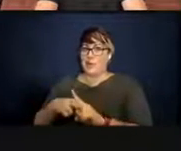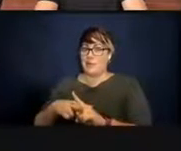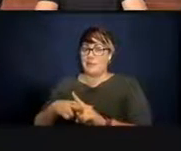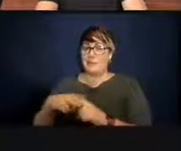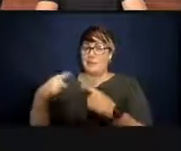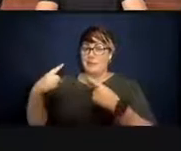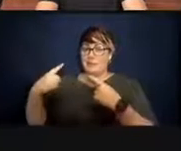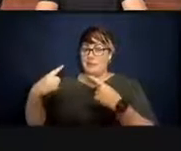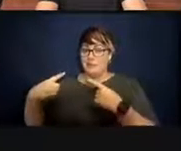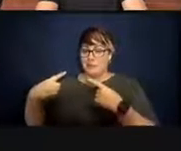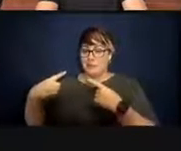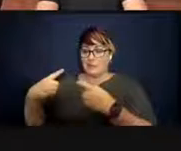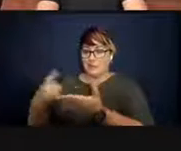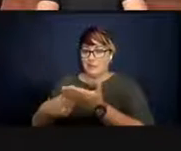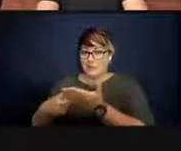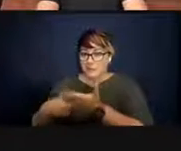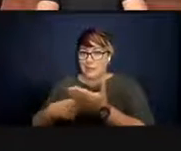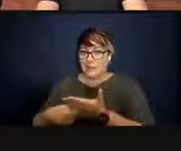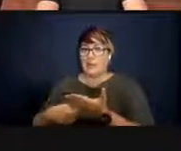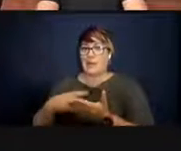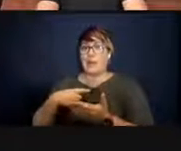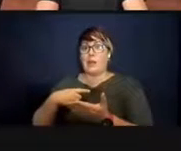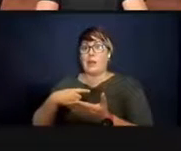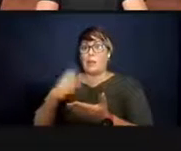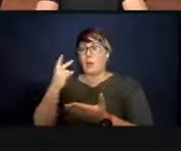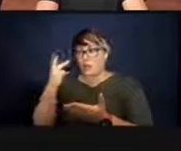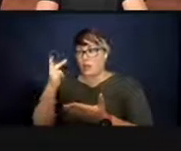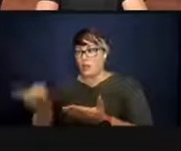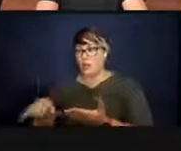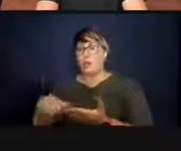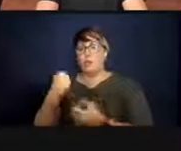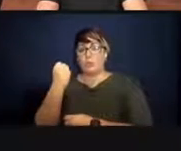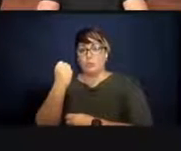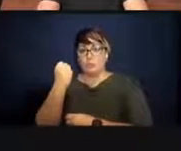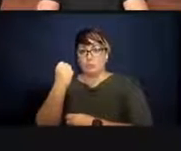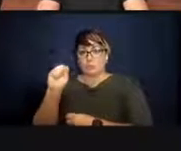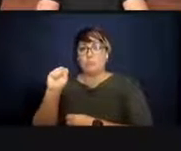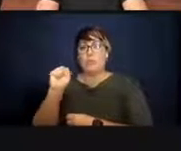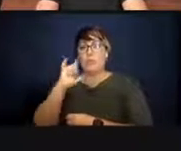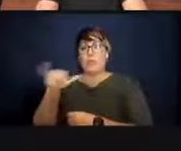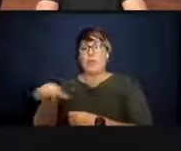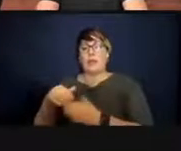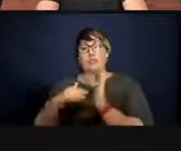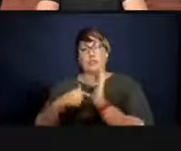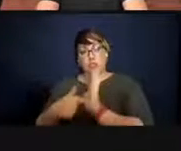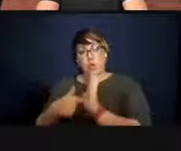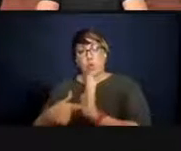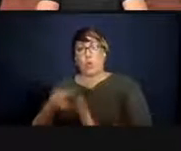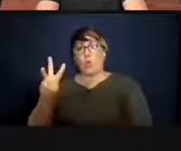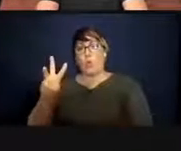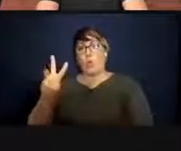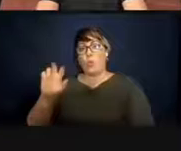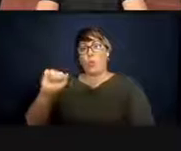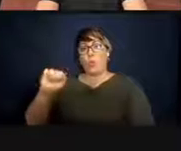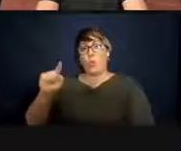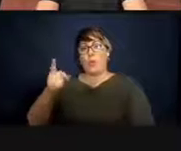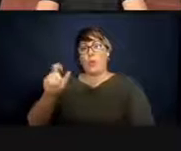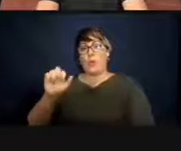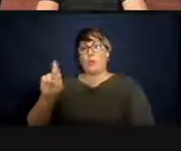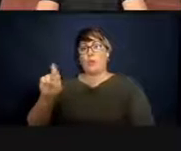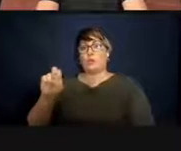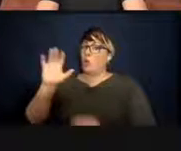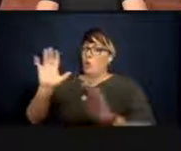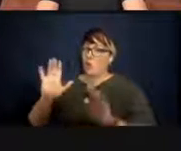نحن شاهدناكم تدخلون في هذا المجتمع بالطريقة التي تريدونها، وشكرا لكم على هذا